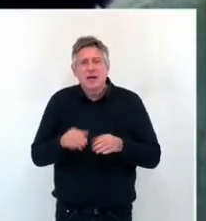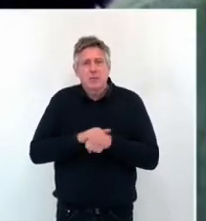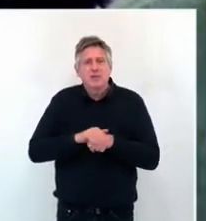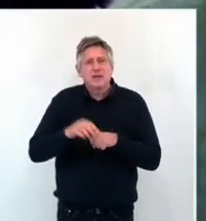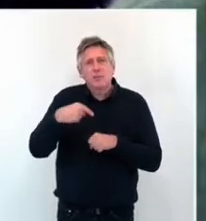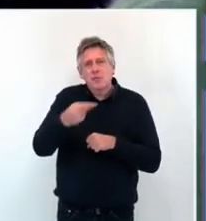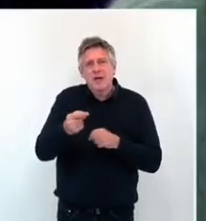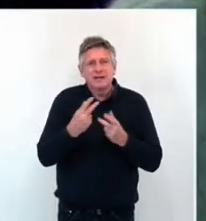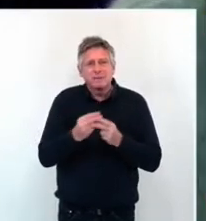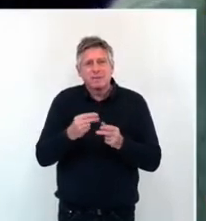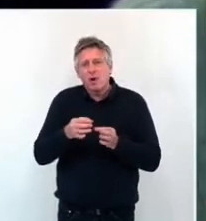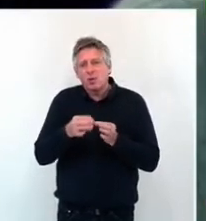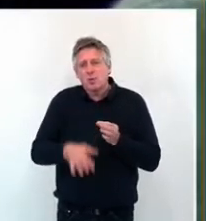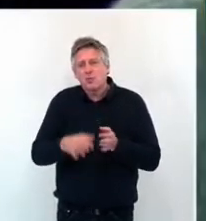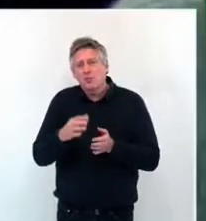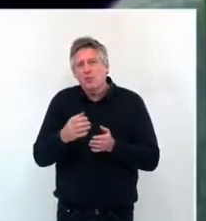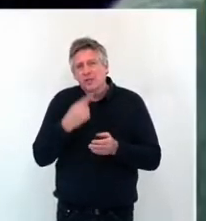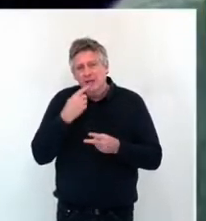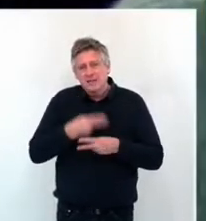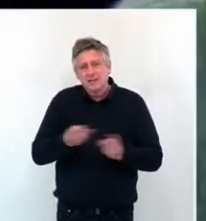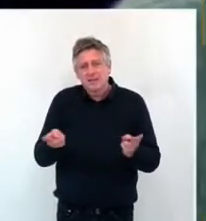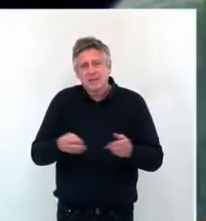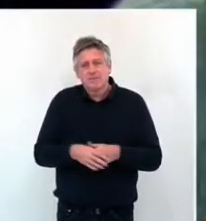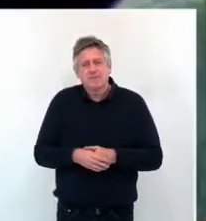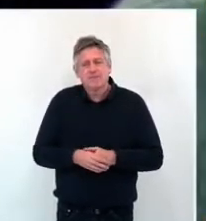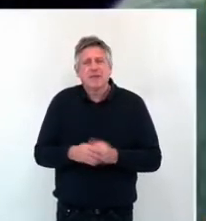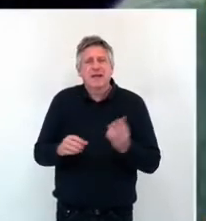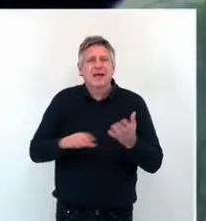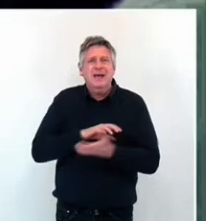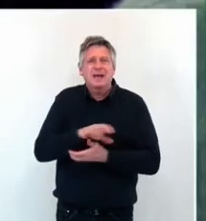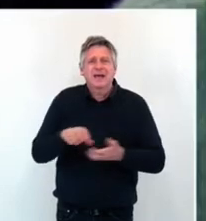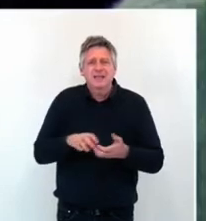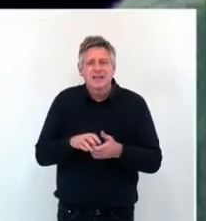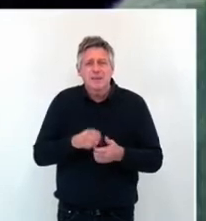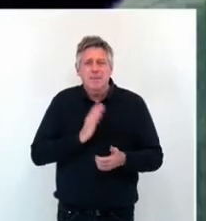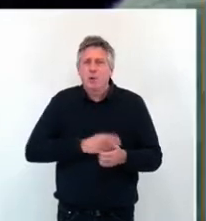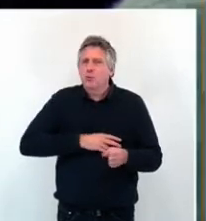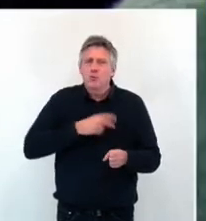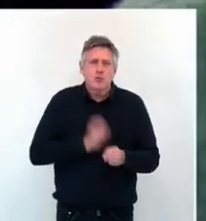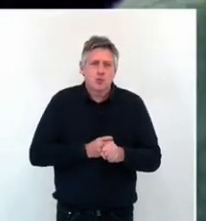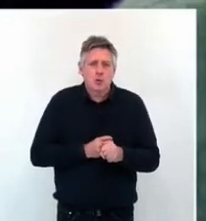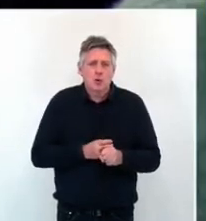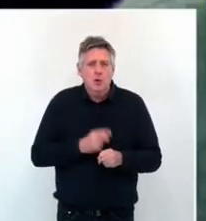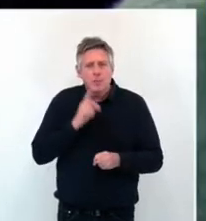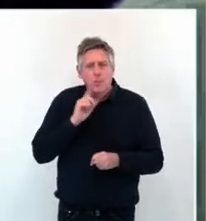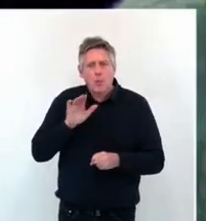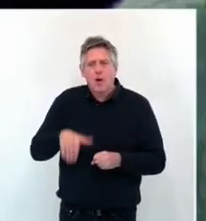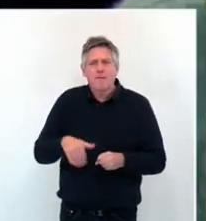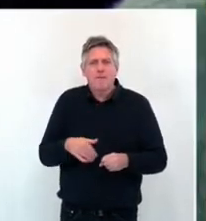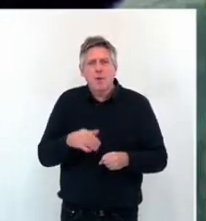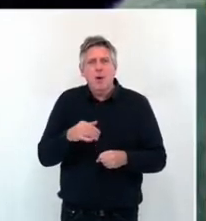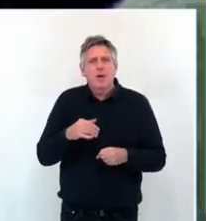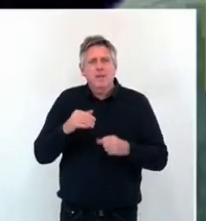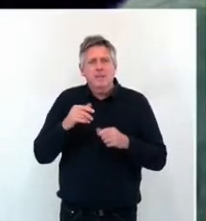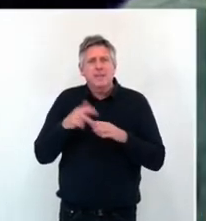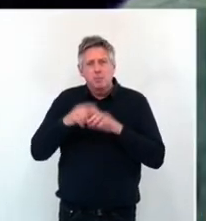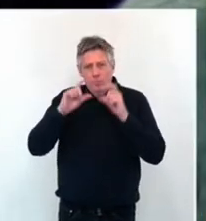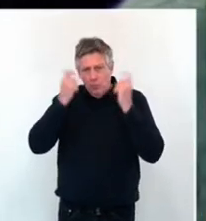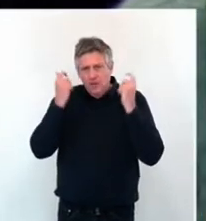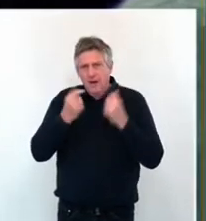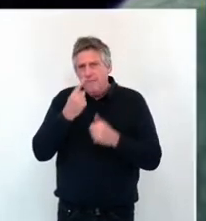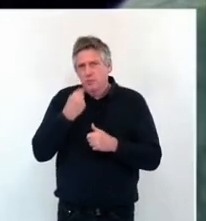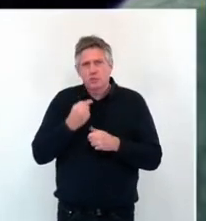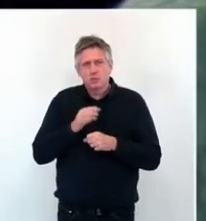en conclusion, c'est que nous vivons une crise qui est plus dure à Bordeaux qu'ailleurs parce que vous avez eu une mauvaise posture en début de mandat. C'est aujourd'hui